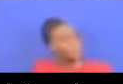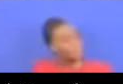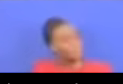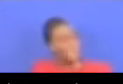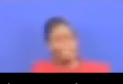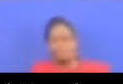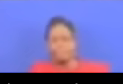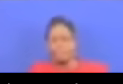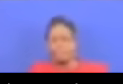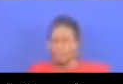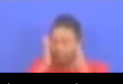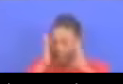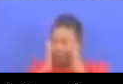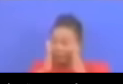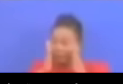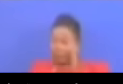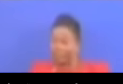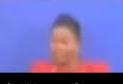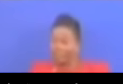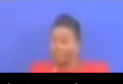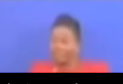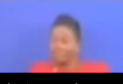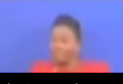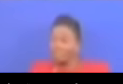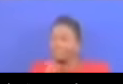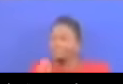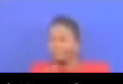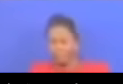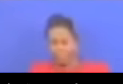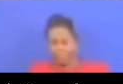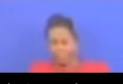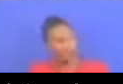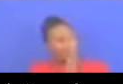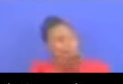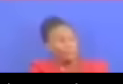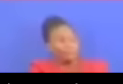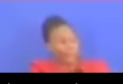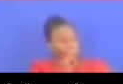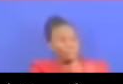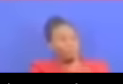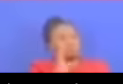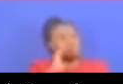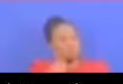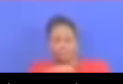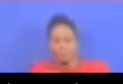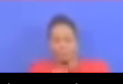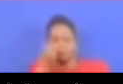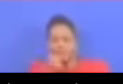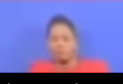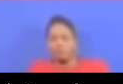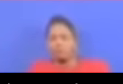Dr Kigwangala. Mheshimiwa mwenyekiti jambo analoliongelea la valuation ni katika mambo muhimu sana yaliyotelekea sisi kutoa hayo